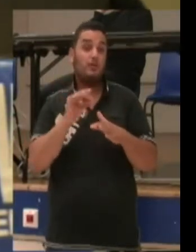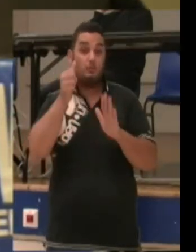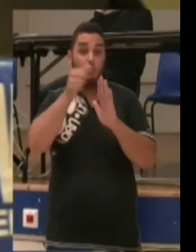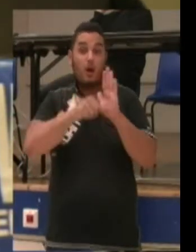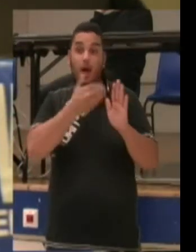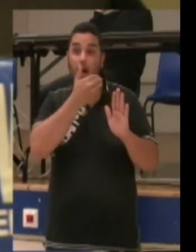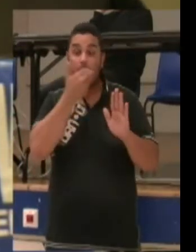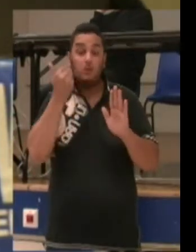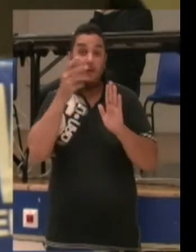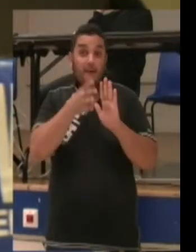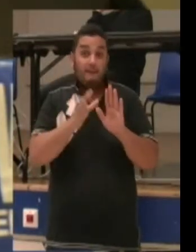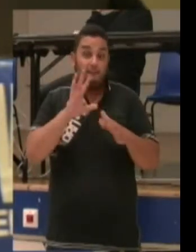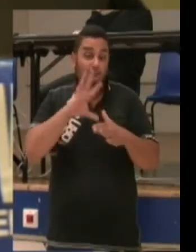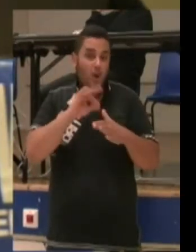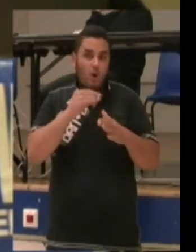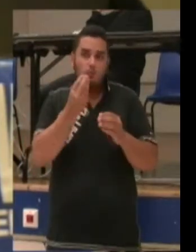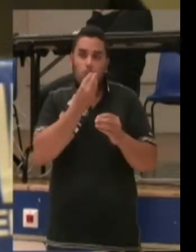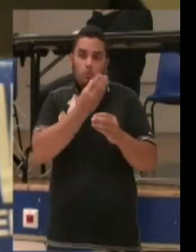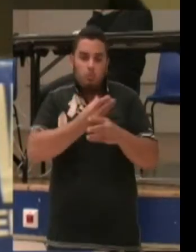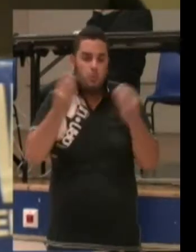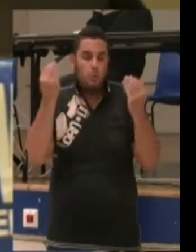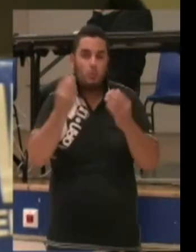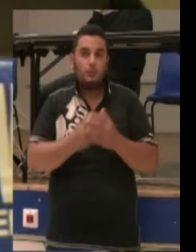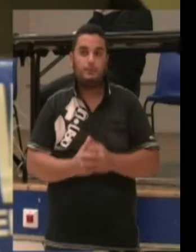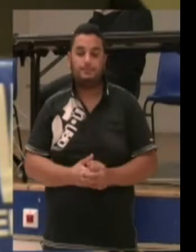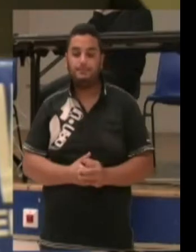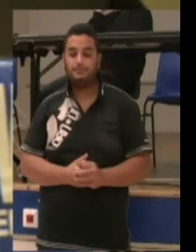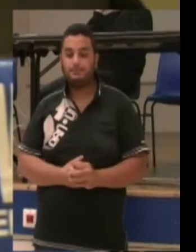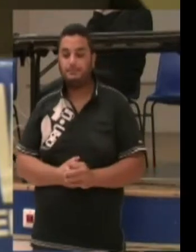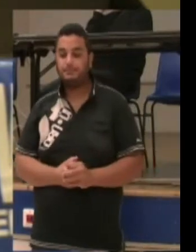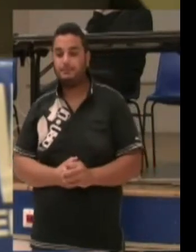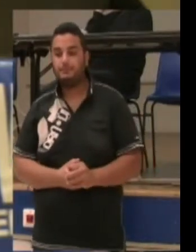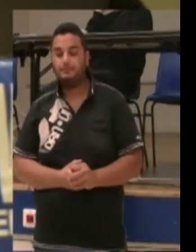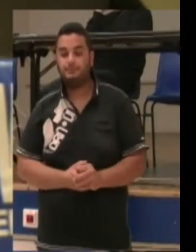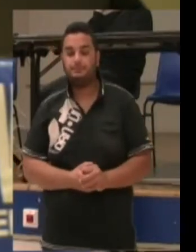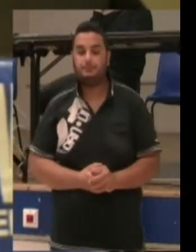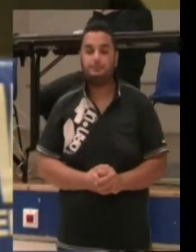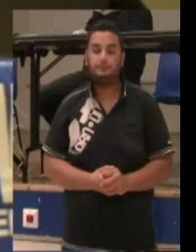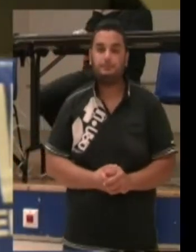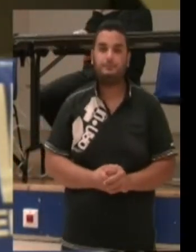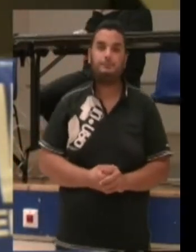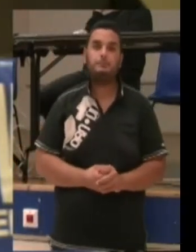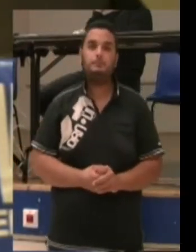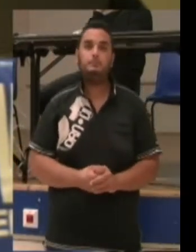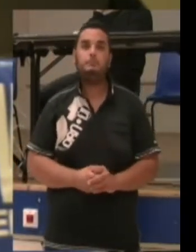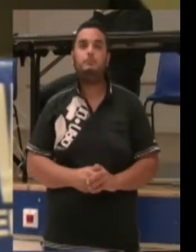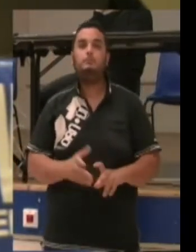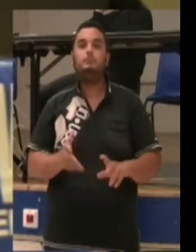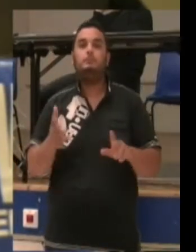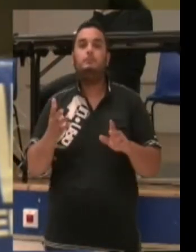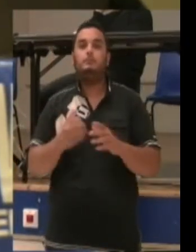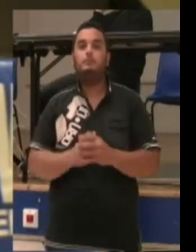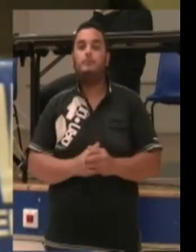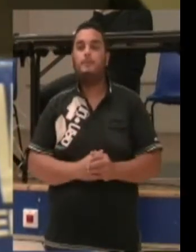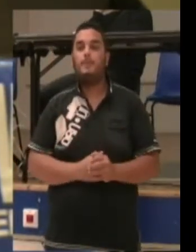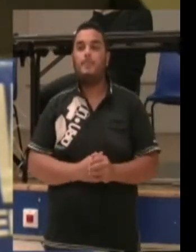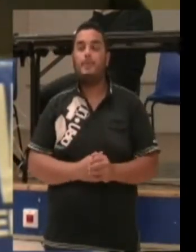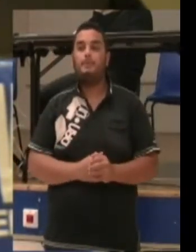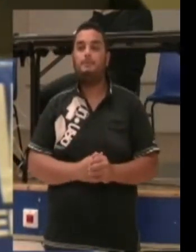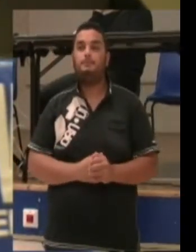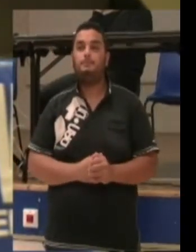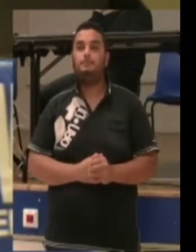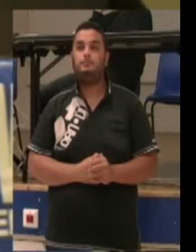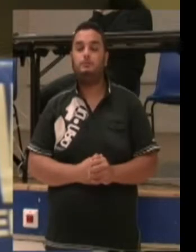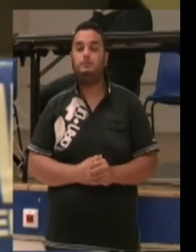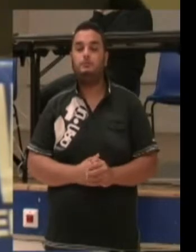la viande étiquetée halal. C'est l'appel au boycott de produits provenant de la Palestine occupée. Donc, vous savez, on en parle beaucoup en